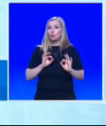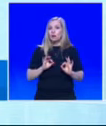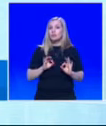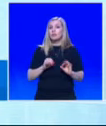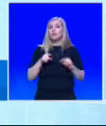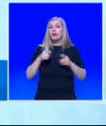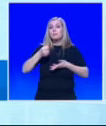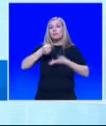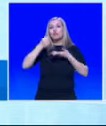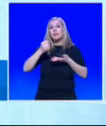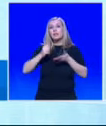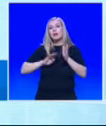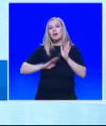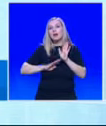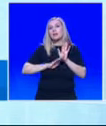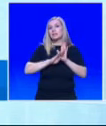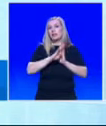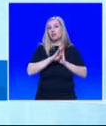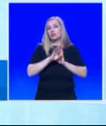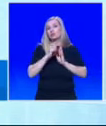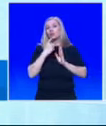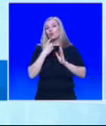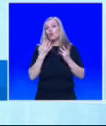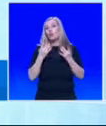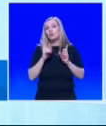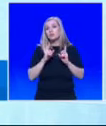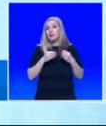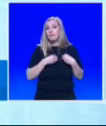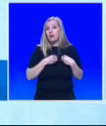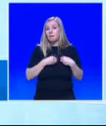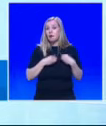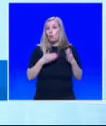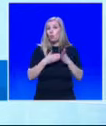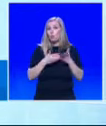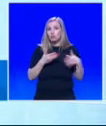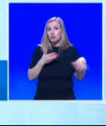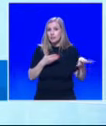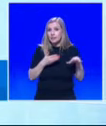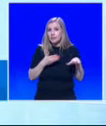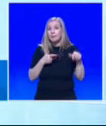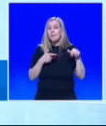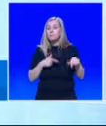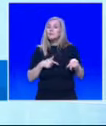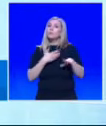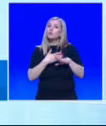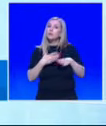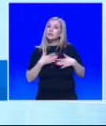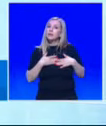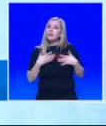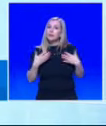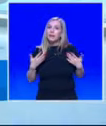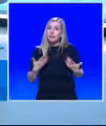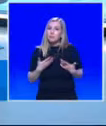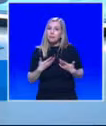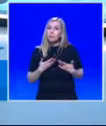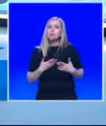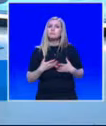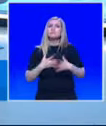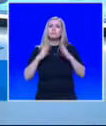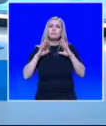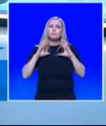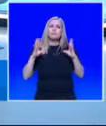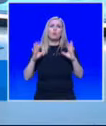растеж, защото колкото и да не се вярва на опозицията, ние продължаваме да имаме рекордна програма за инвестиции.